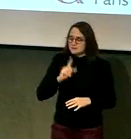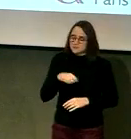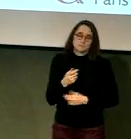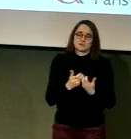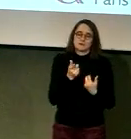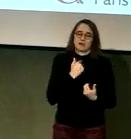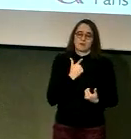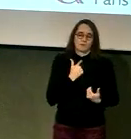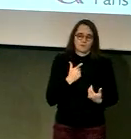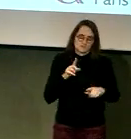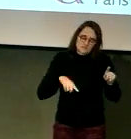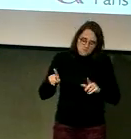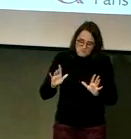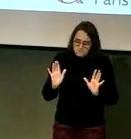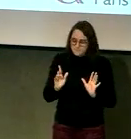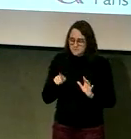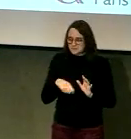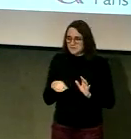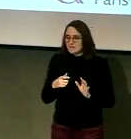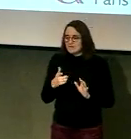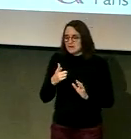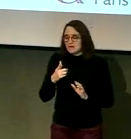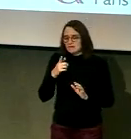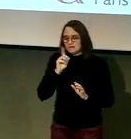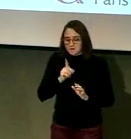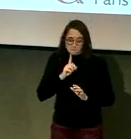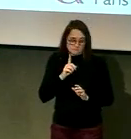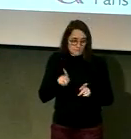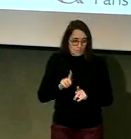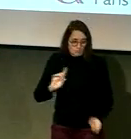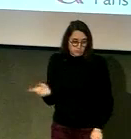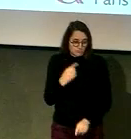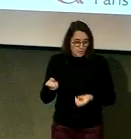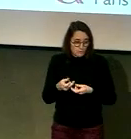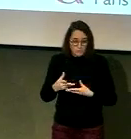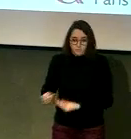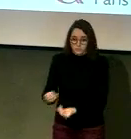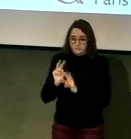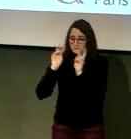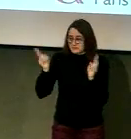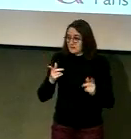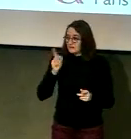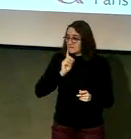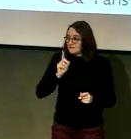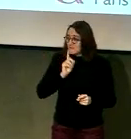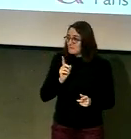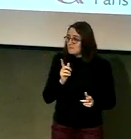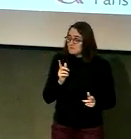évidence. La femme, comme toute la population générale, je veux dire que les